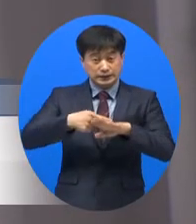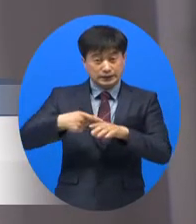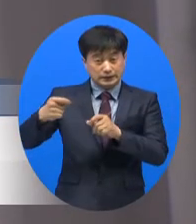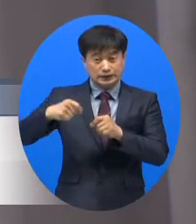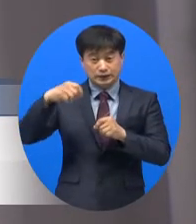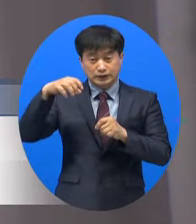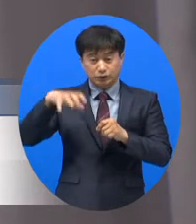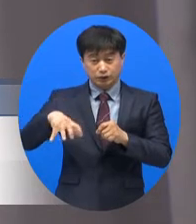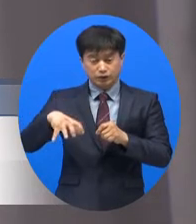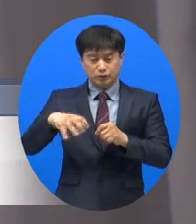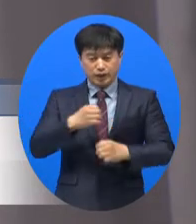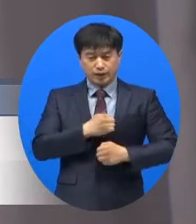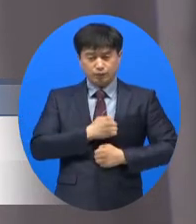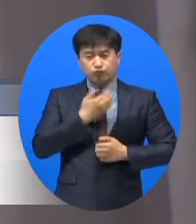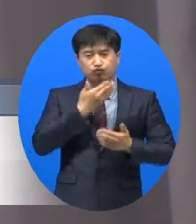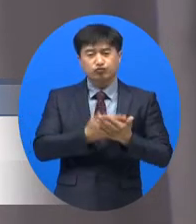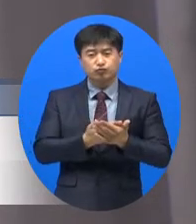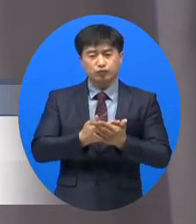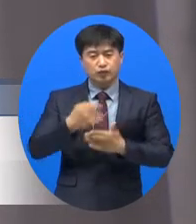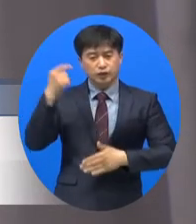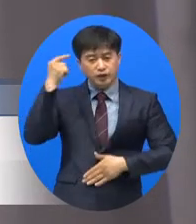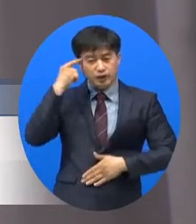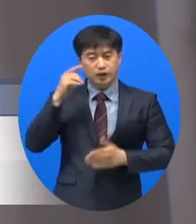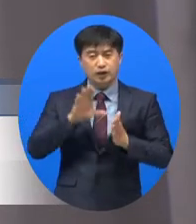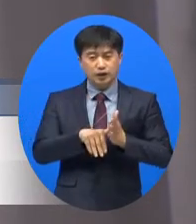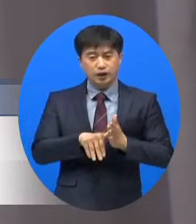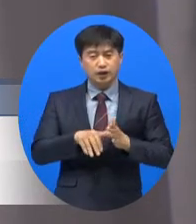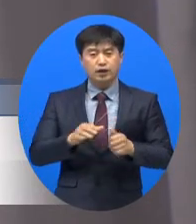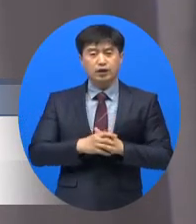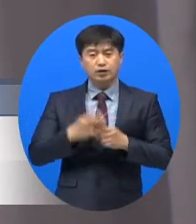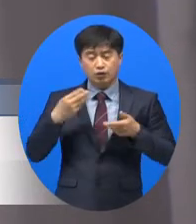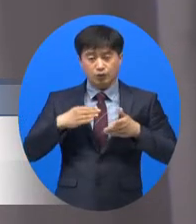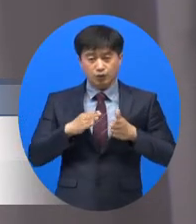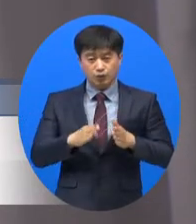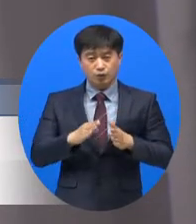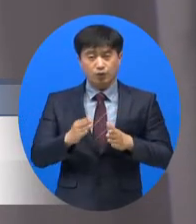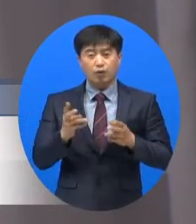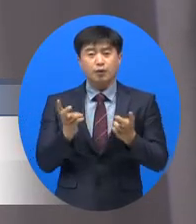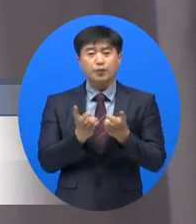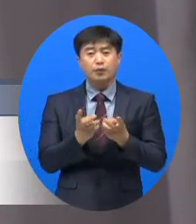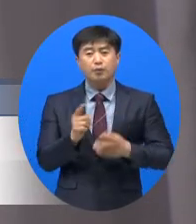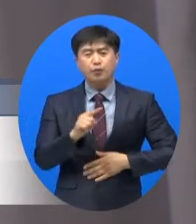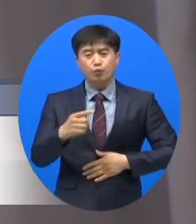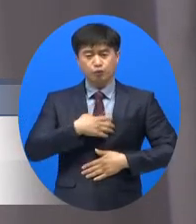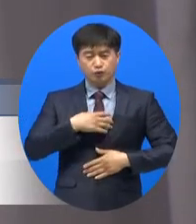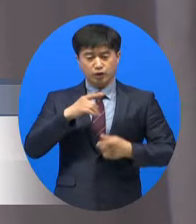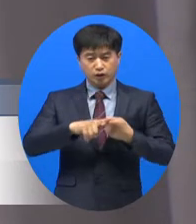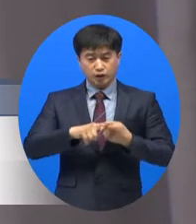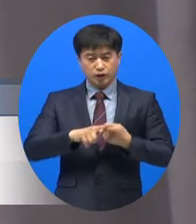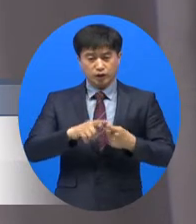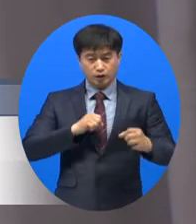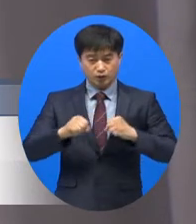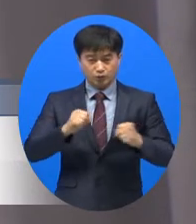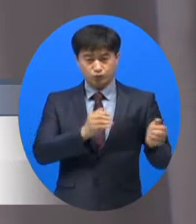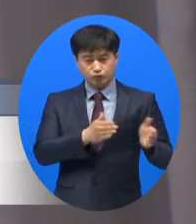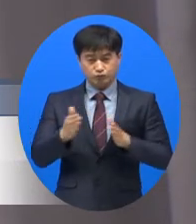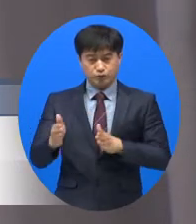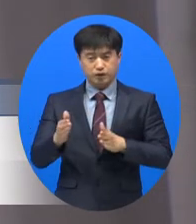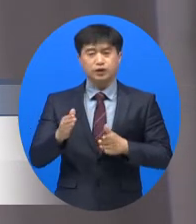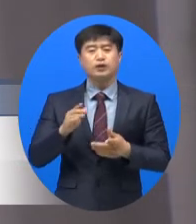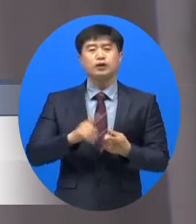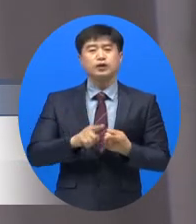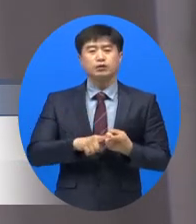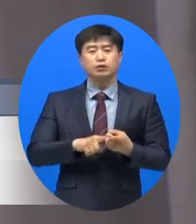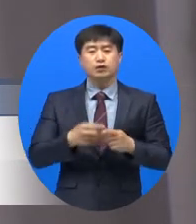접경지역에 안보 해주셨어요 우리가 감안할 때 2 경기도가 어떻게 의 기의 래 은 체제를 마련하는